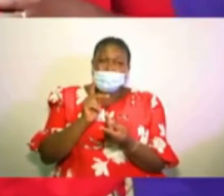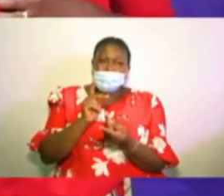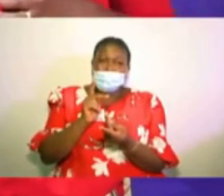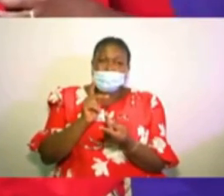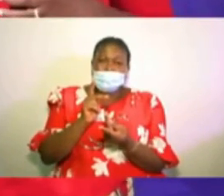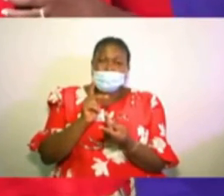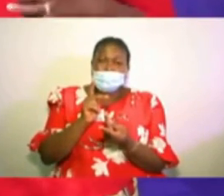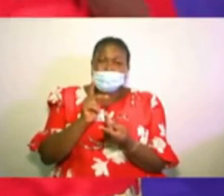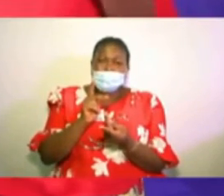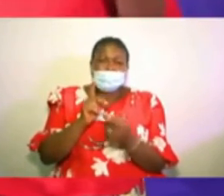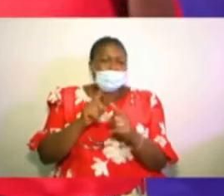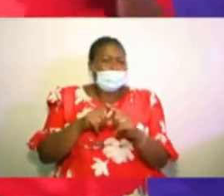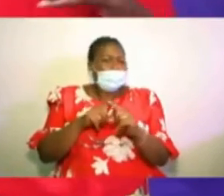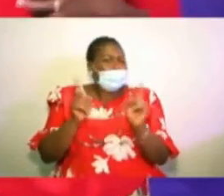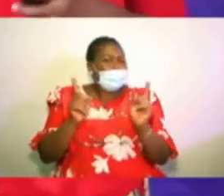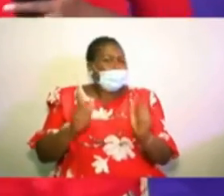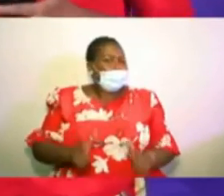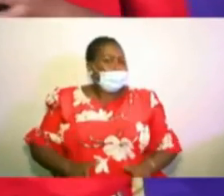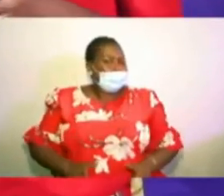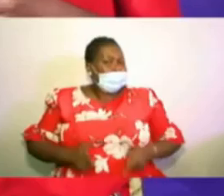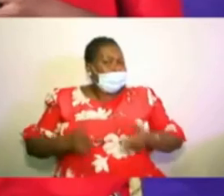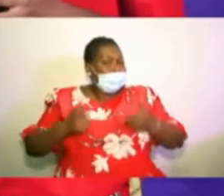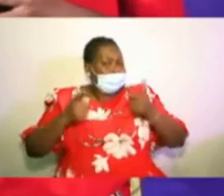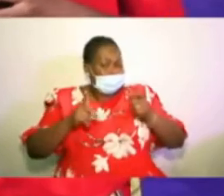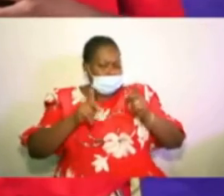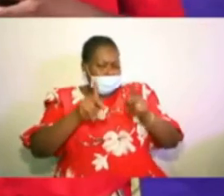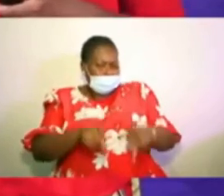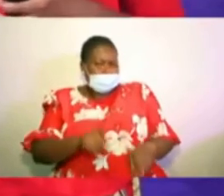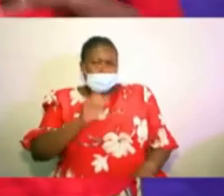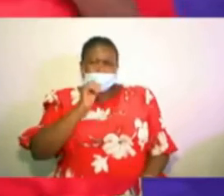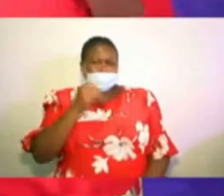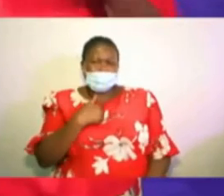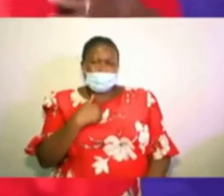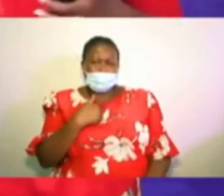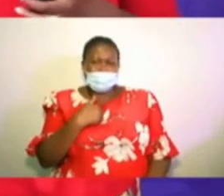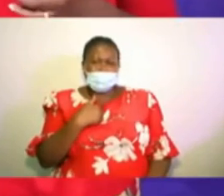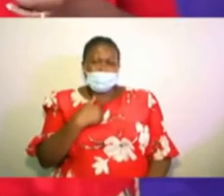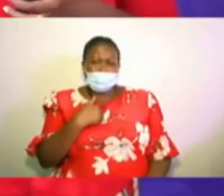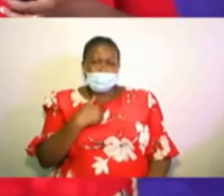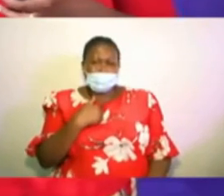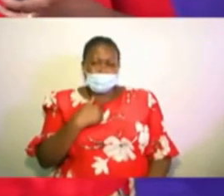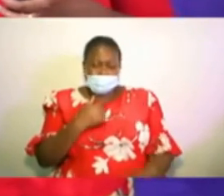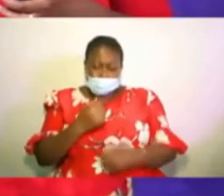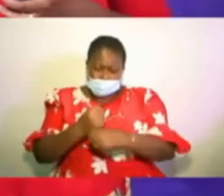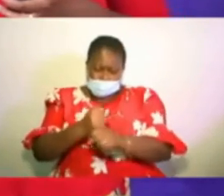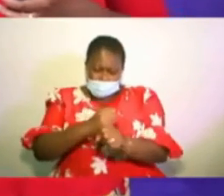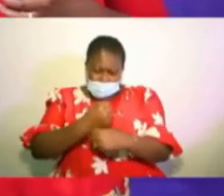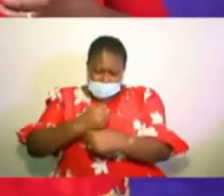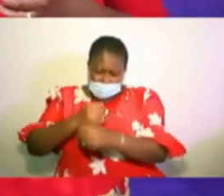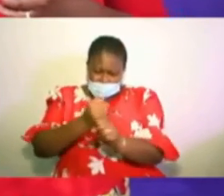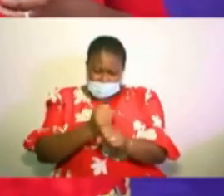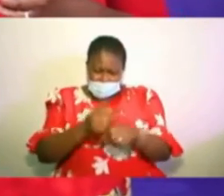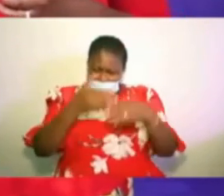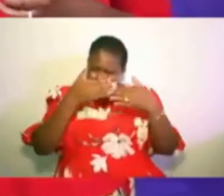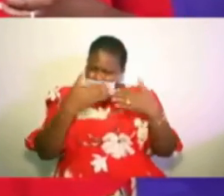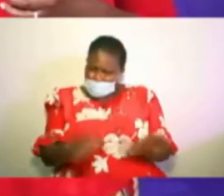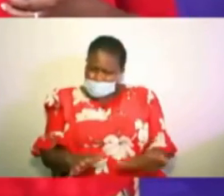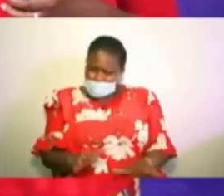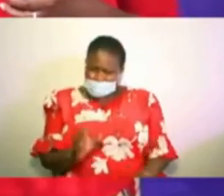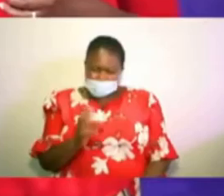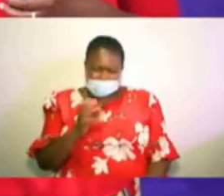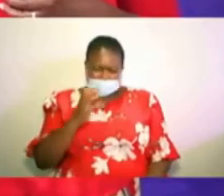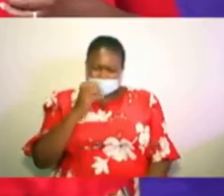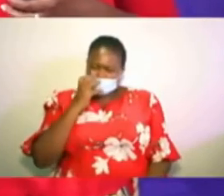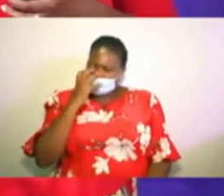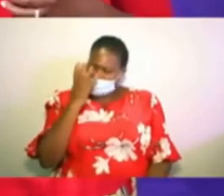there was no life. Mais il n'y avait pas de vie. No life. Il n'y avait pas de vie. Beautiful designer as